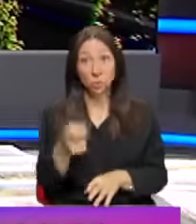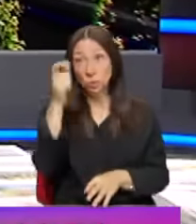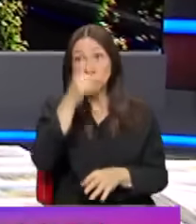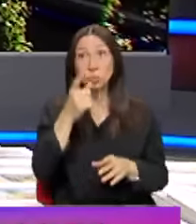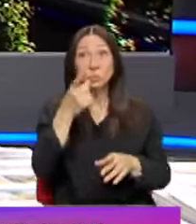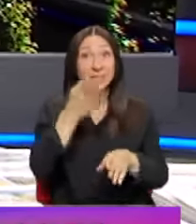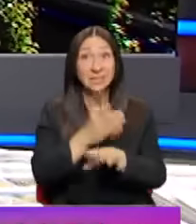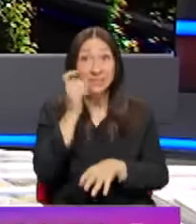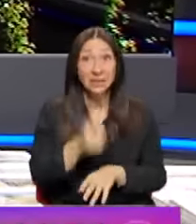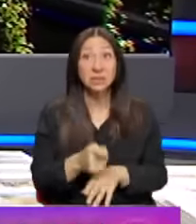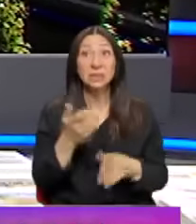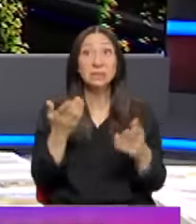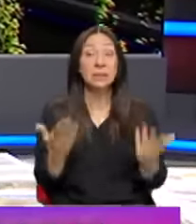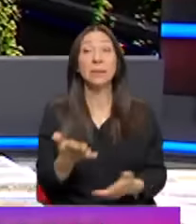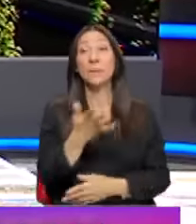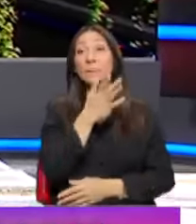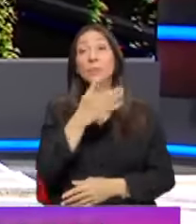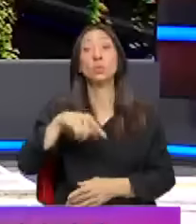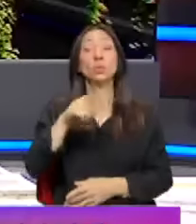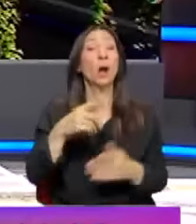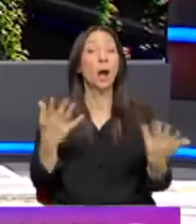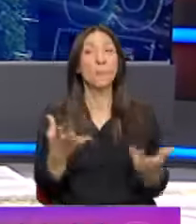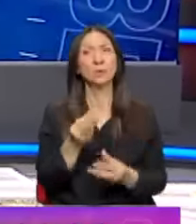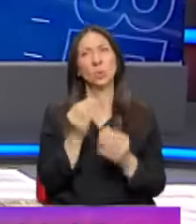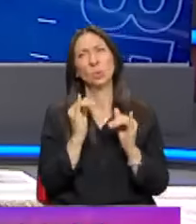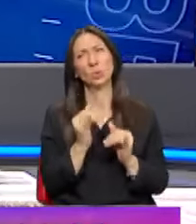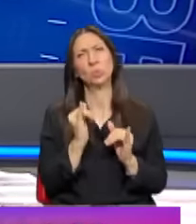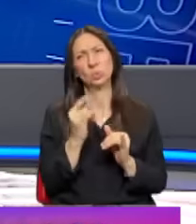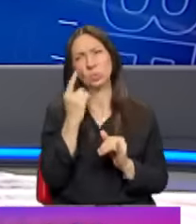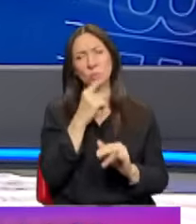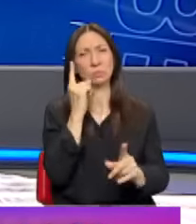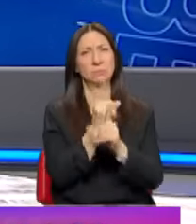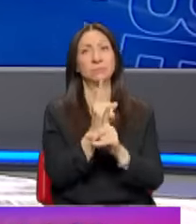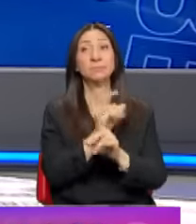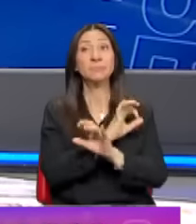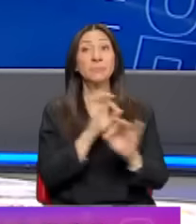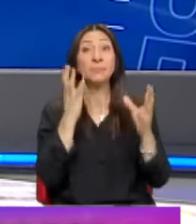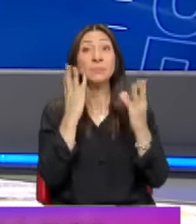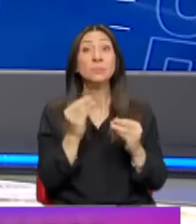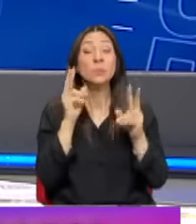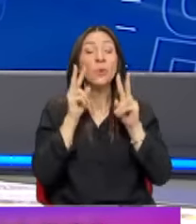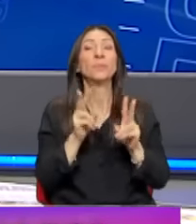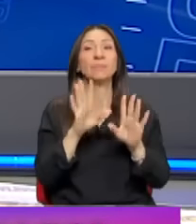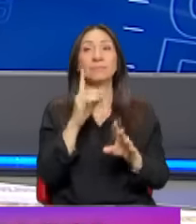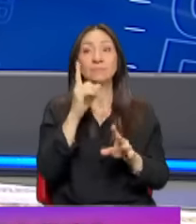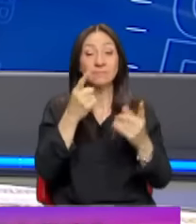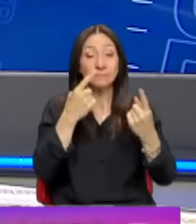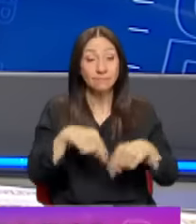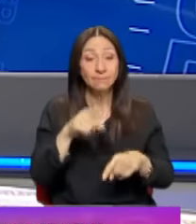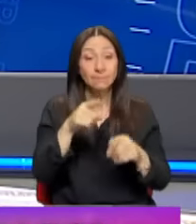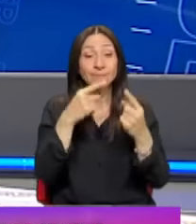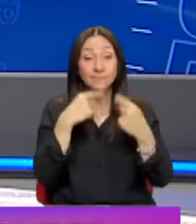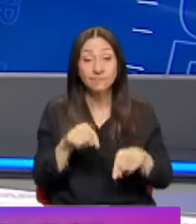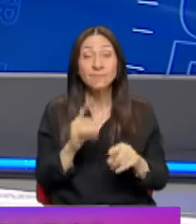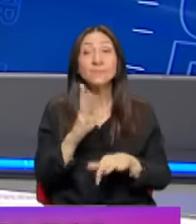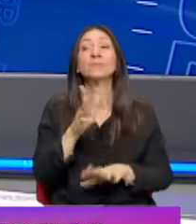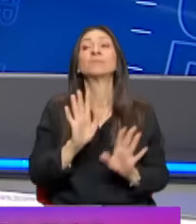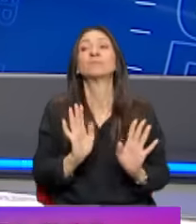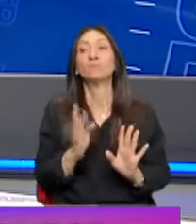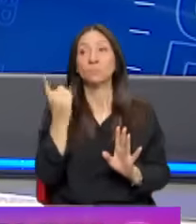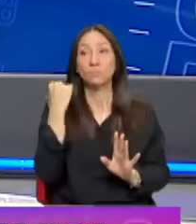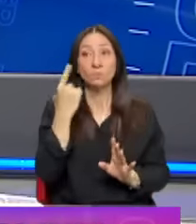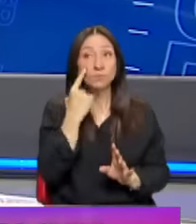Türkiye'nin bir gerçeği olduğunu zaten biliyorduk ama çok kötü yüzleştik. Hatta tam olarak yüzleşemedik. Bir sınavsa o sınavı geçemedik.